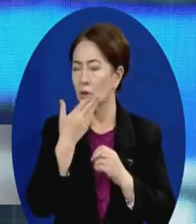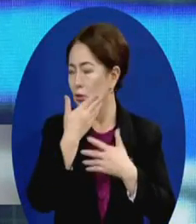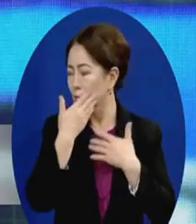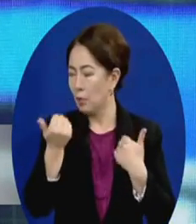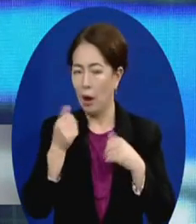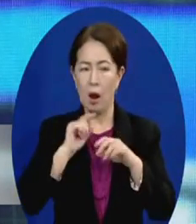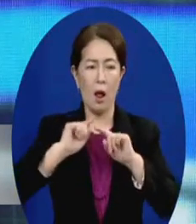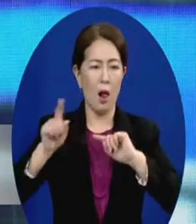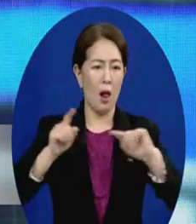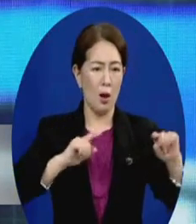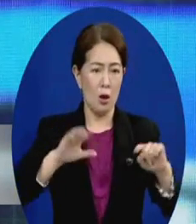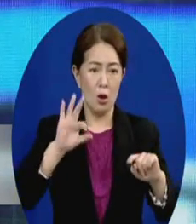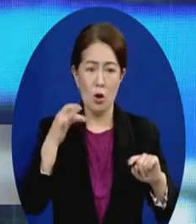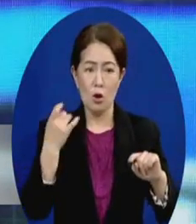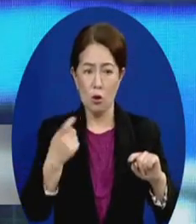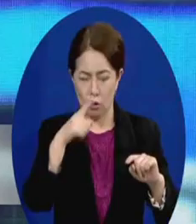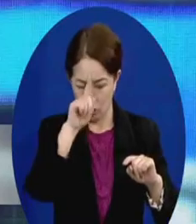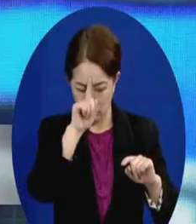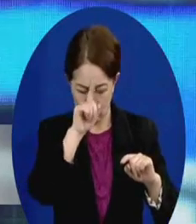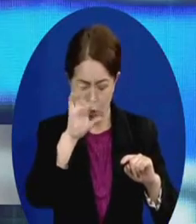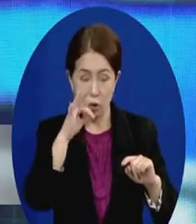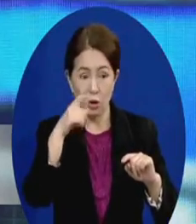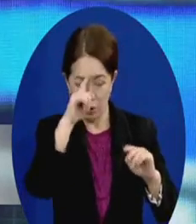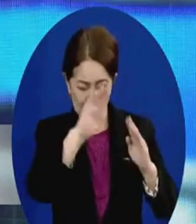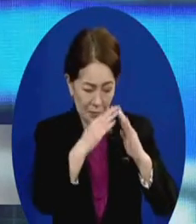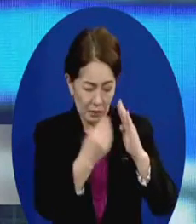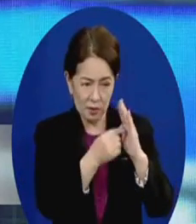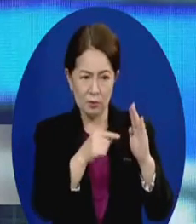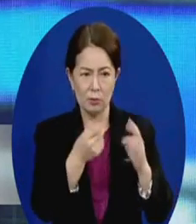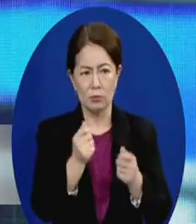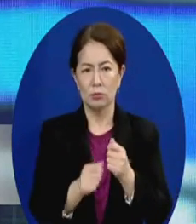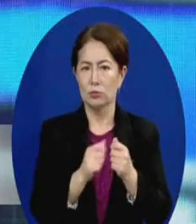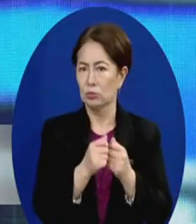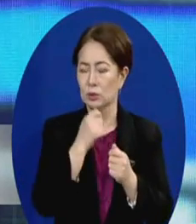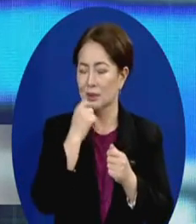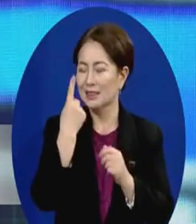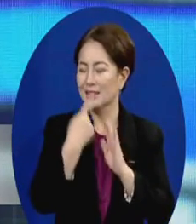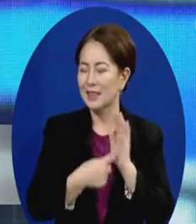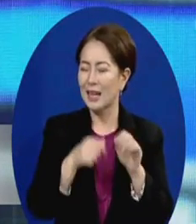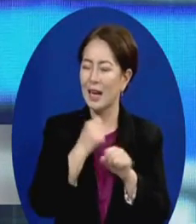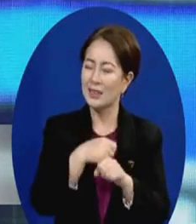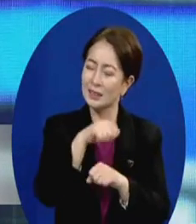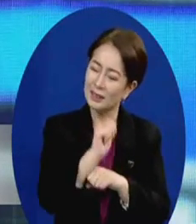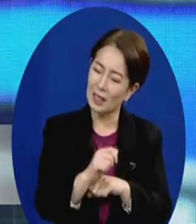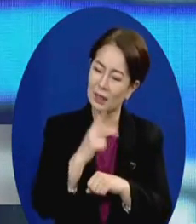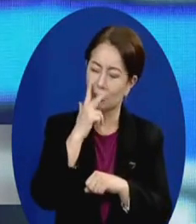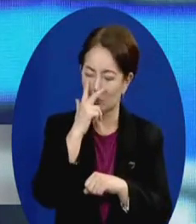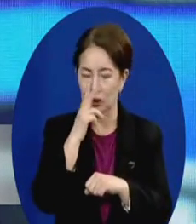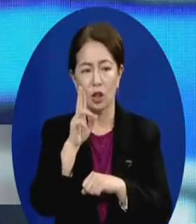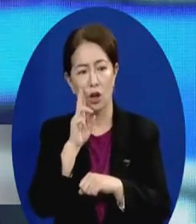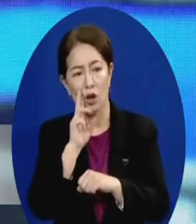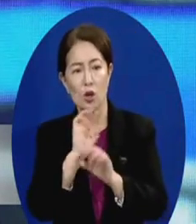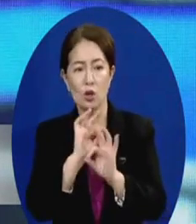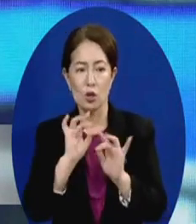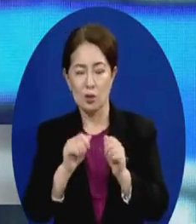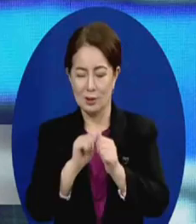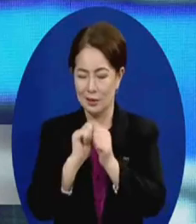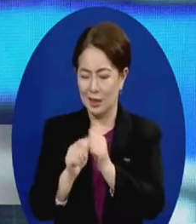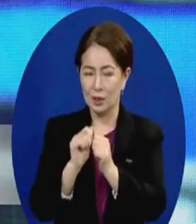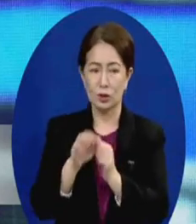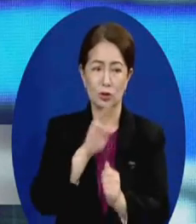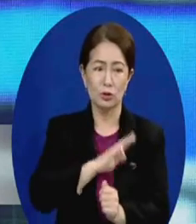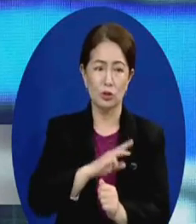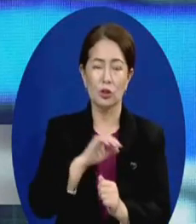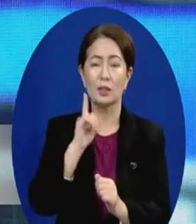байхгүй аслагдсан өрхийн эмнэлгүүд урсгал зардлаа нөхөж чадахгүй байна. Сар бүрийн ажилчдын цалингаас эхлээд шатхуун хоол гэх мэт зардлыг олохын